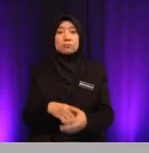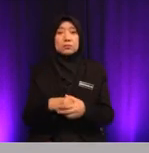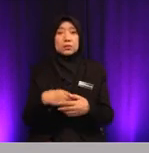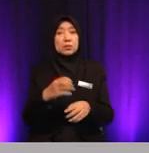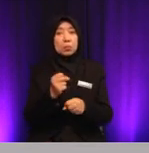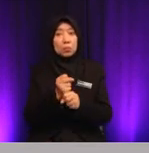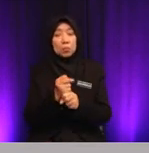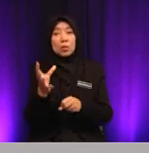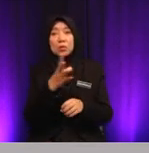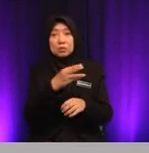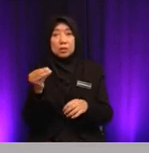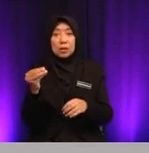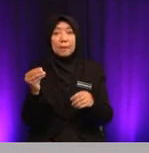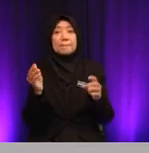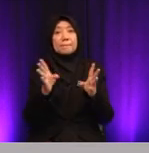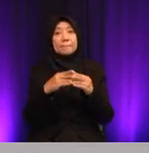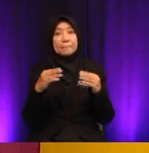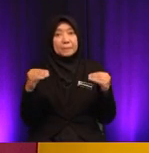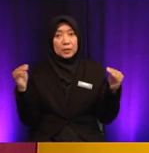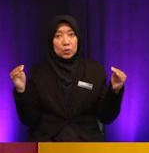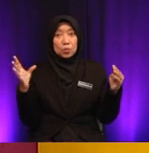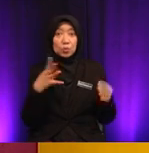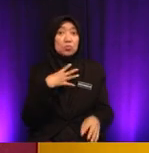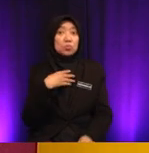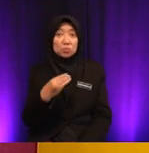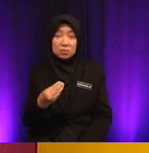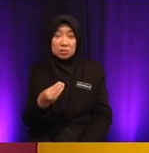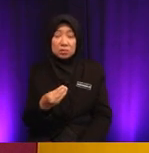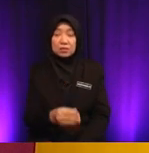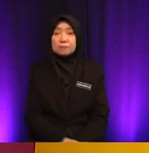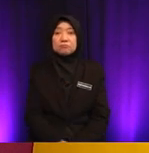juga bihun bihun buktikan